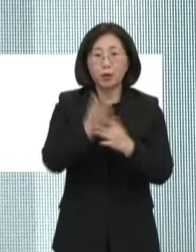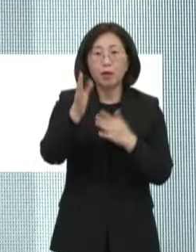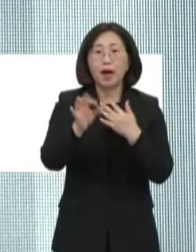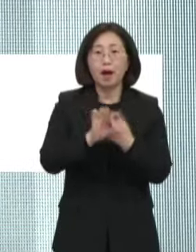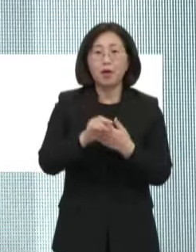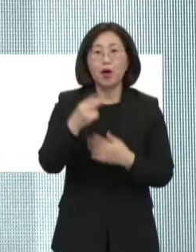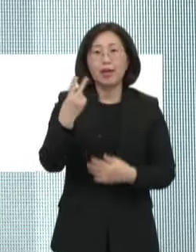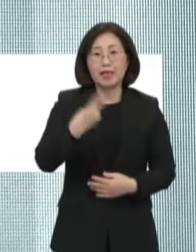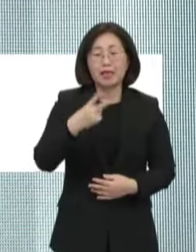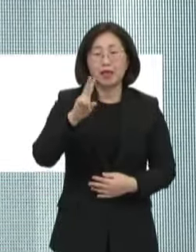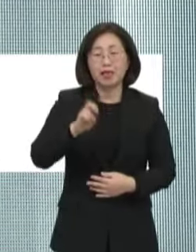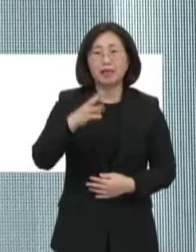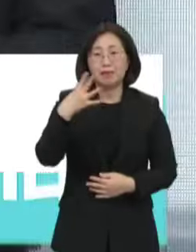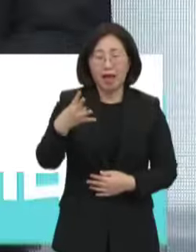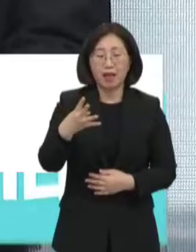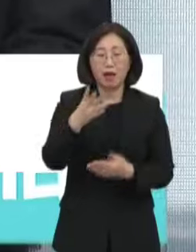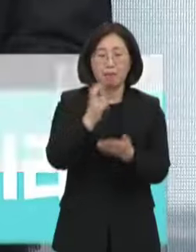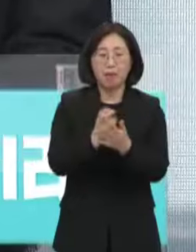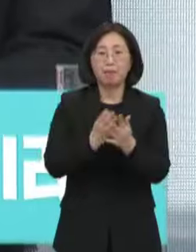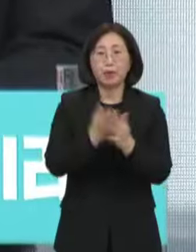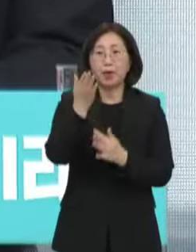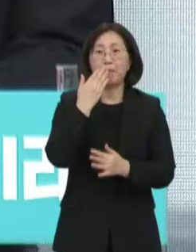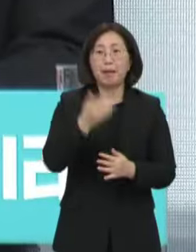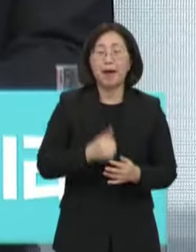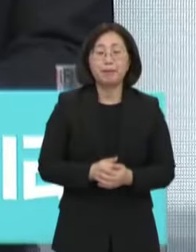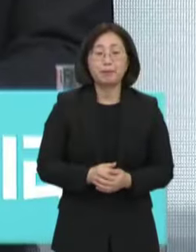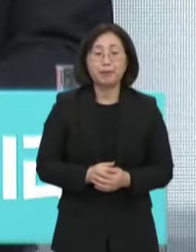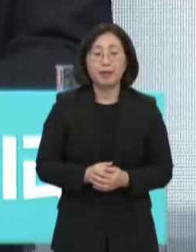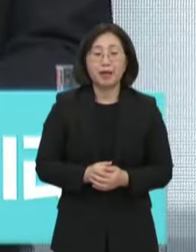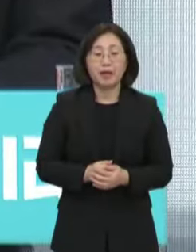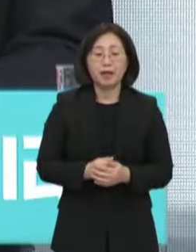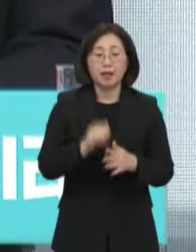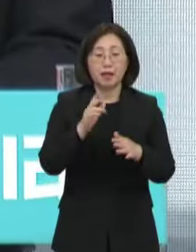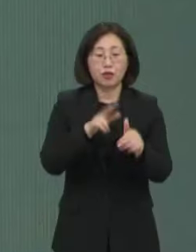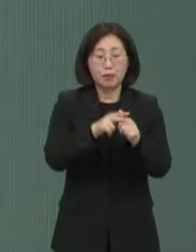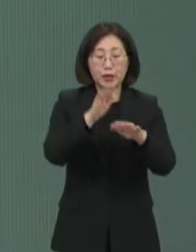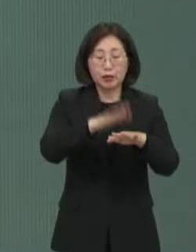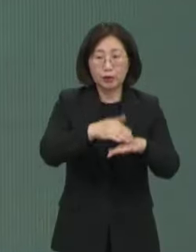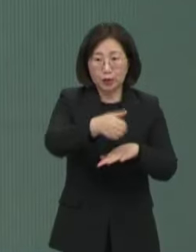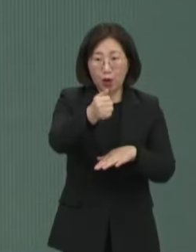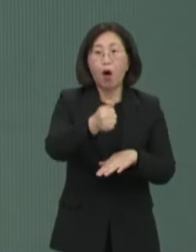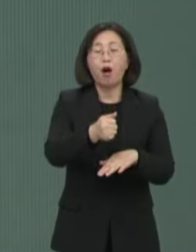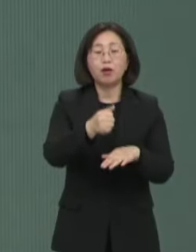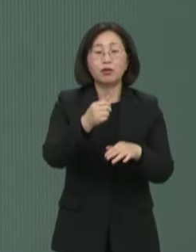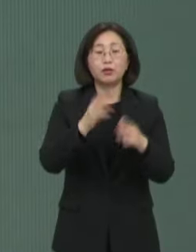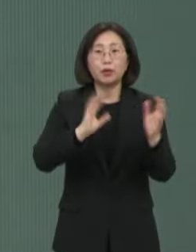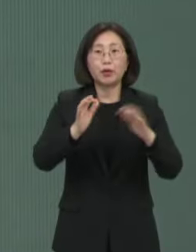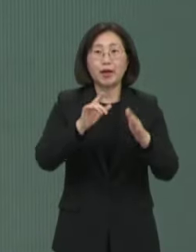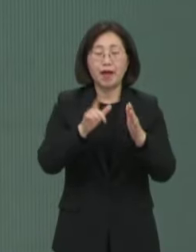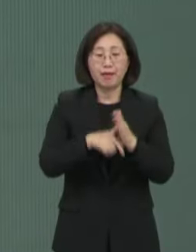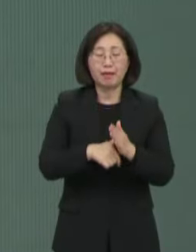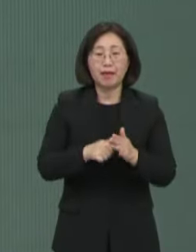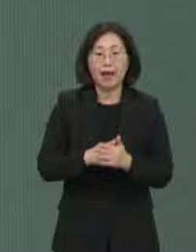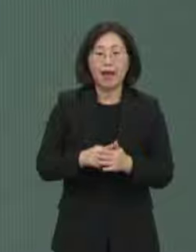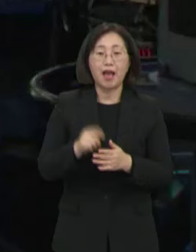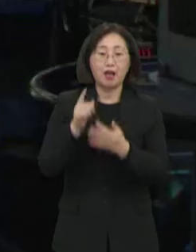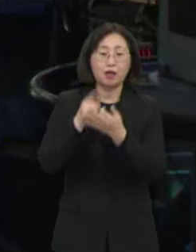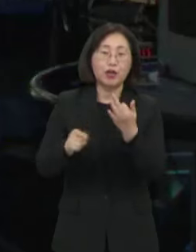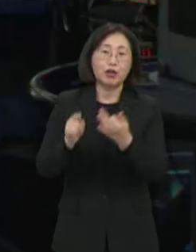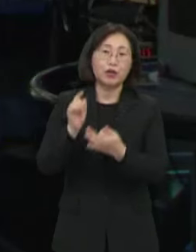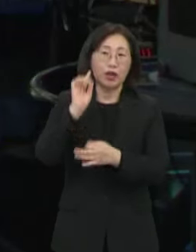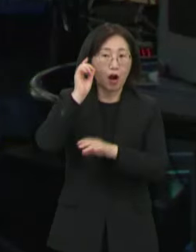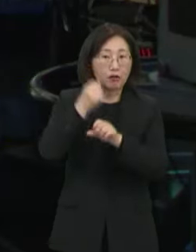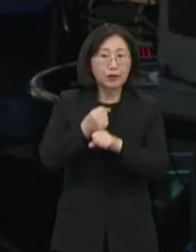이전법을 2024년 버전으로. 이어진 주도권 토론에서 김종민 후보는 윤석열 정부의 R&D 예산 삭감